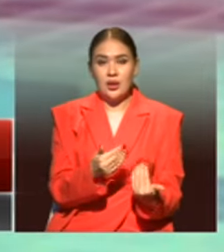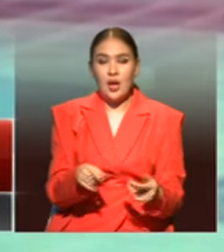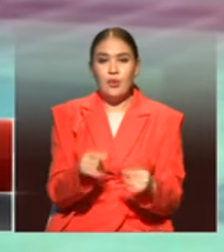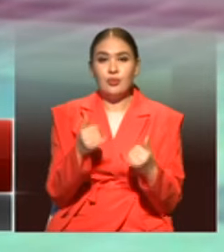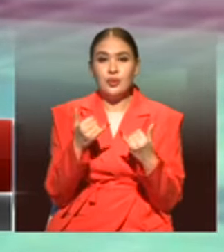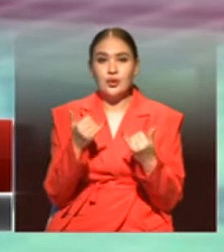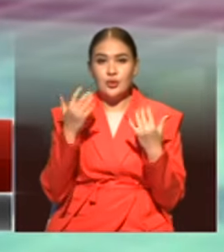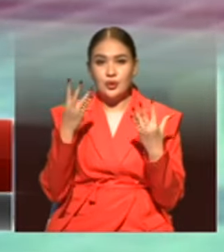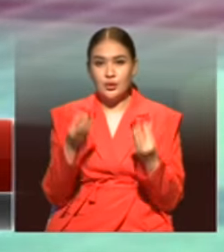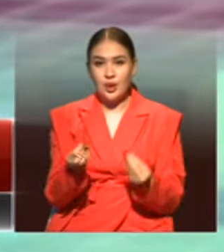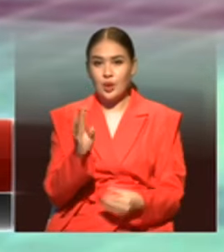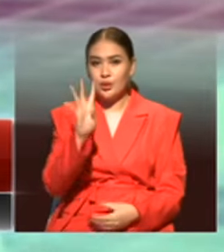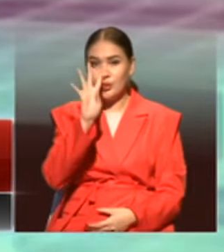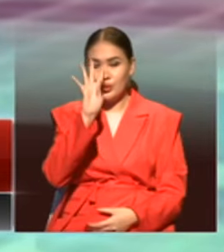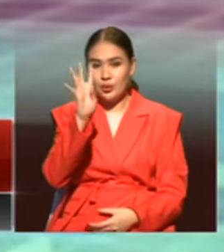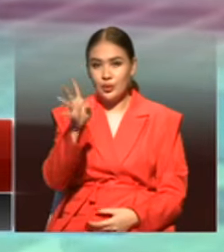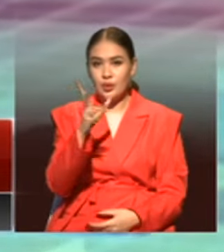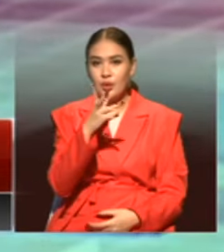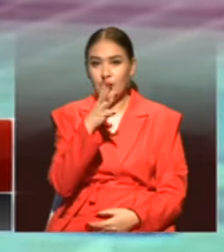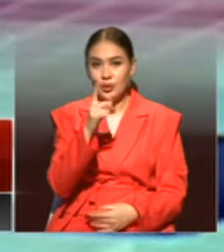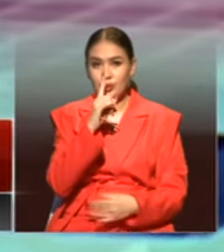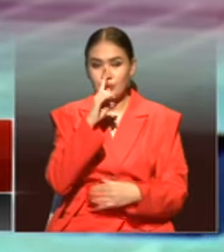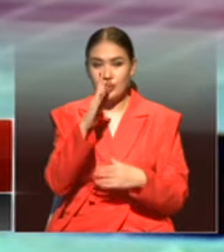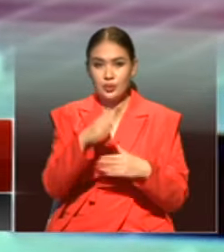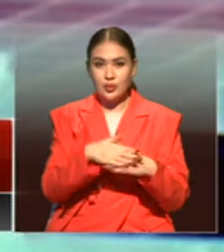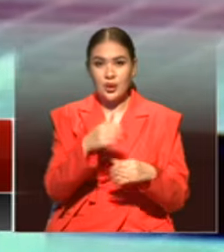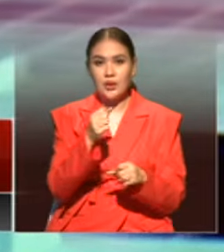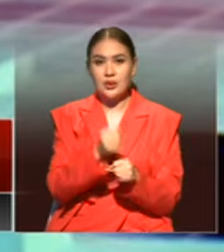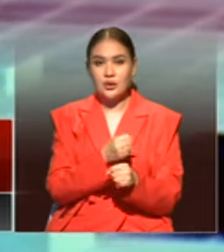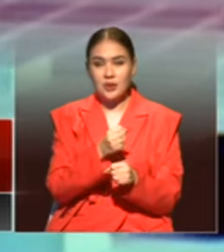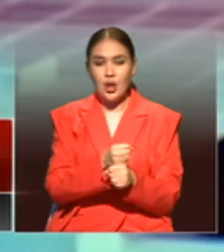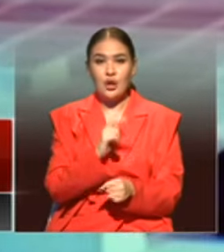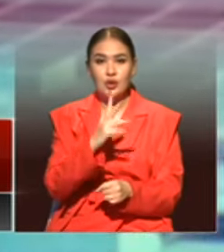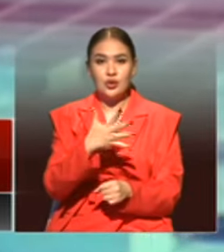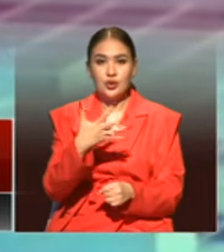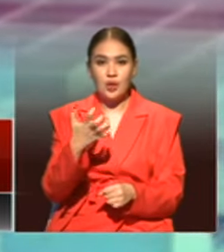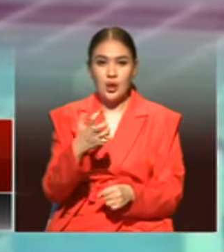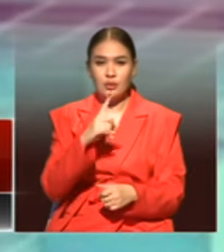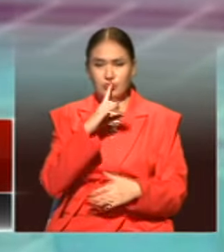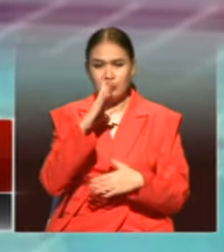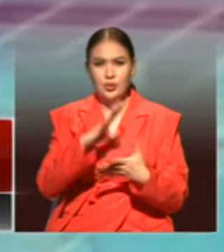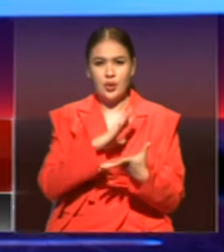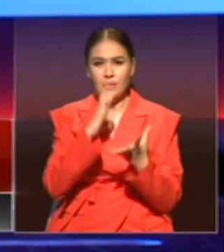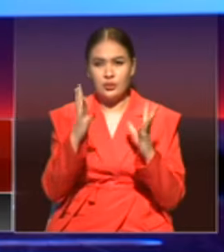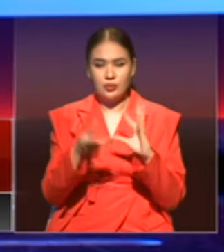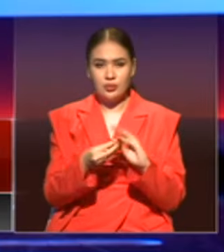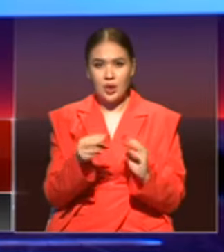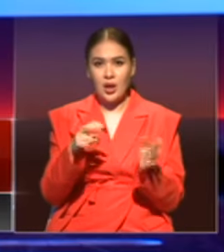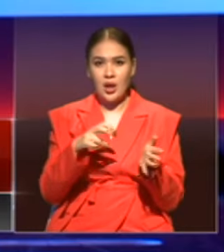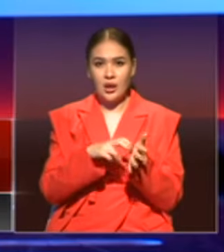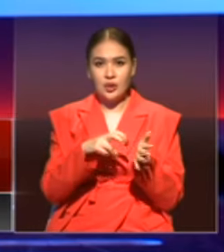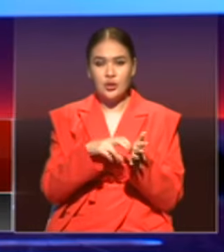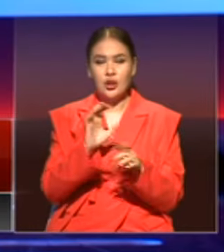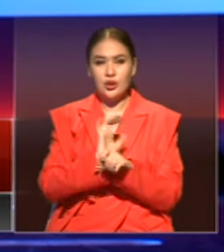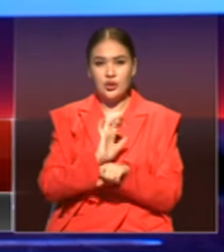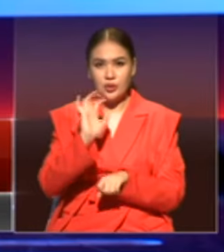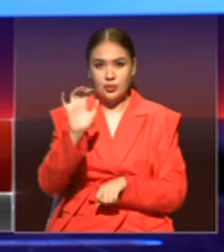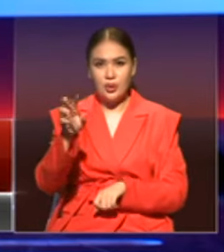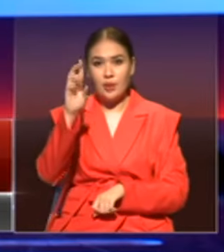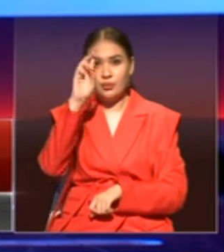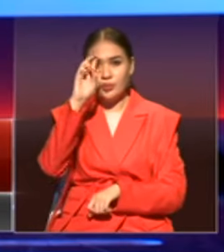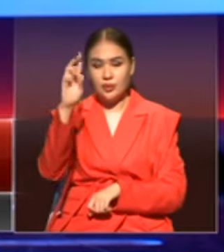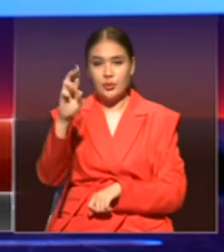күнде 4 жылға жуық жұмыста келе жатырмын. 3,500-ға жуық хат жаздым мемлекет